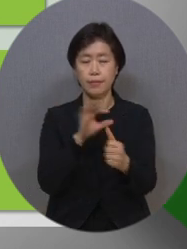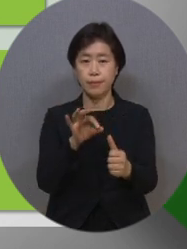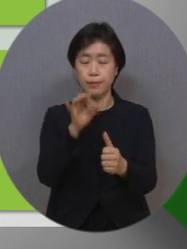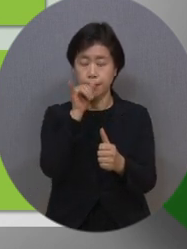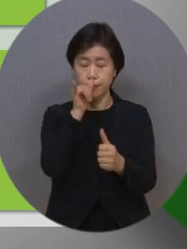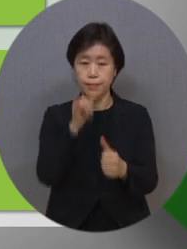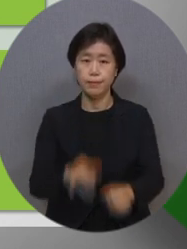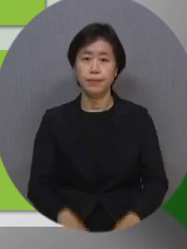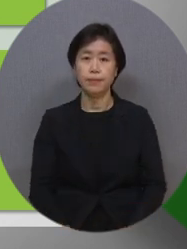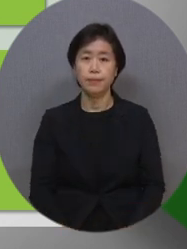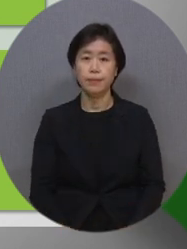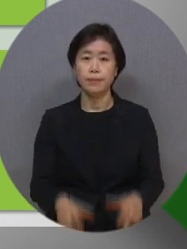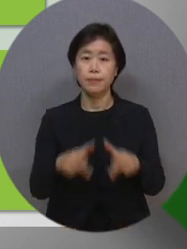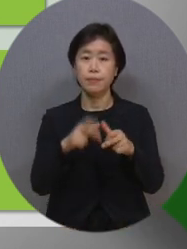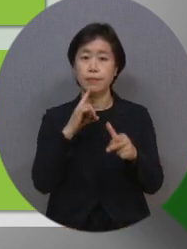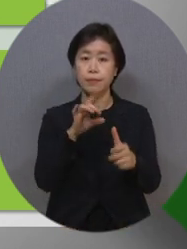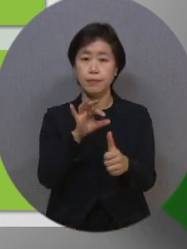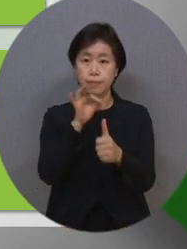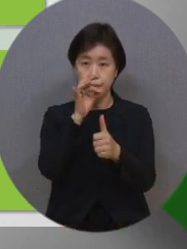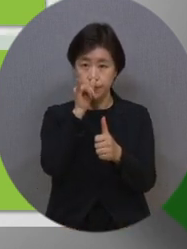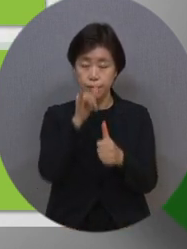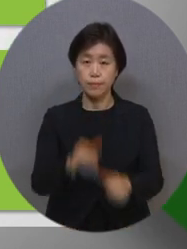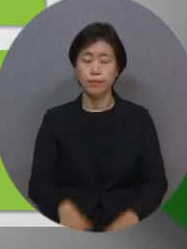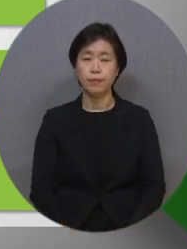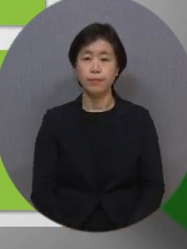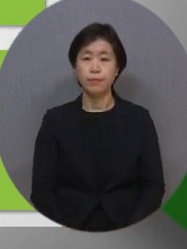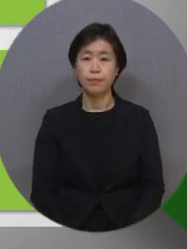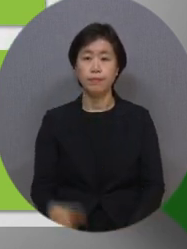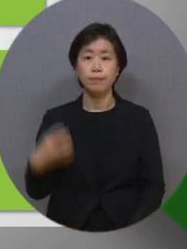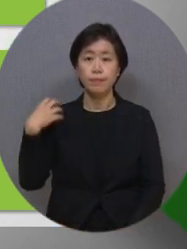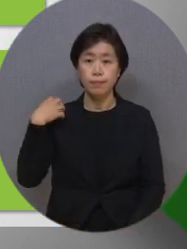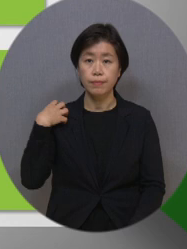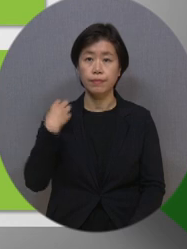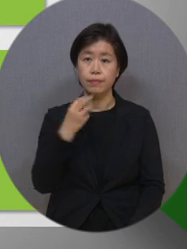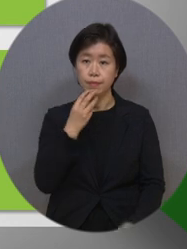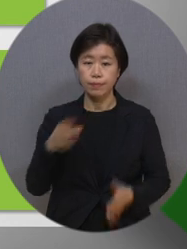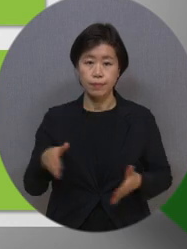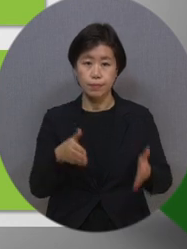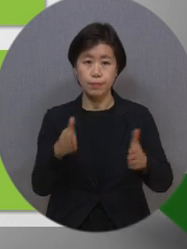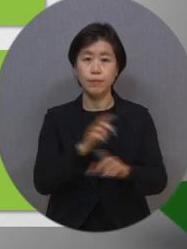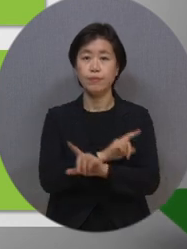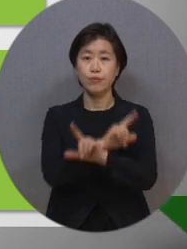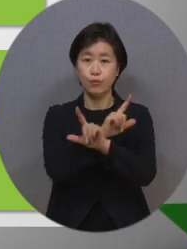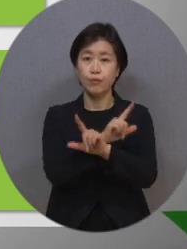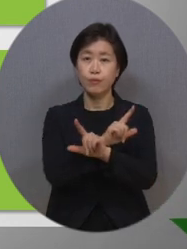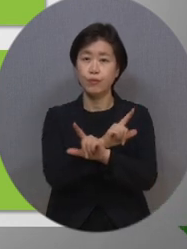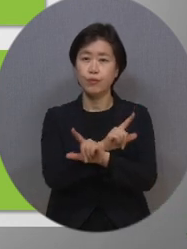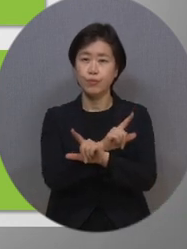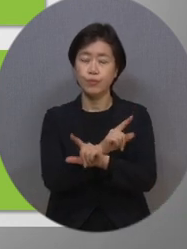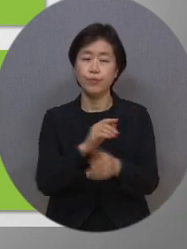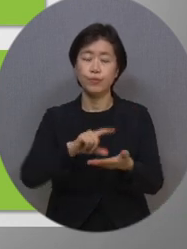모집합니다. 장애인만 채용하며 담당 지사는 경기 북부지사입니다.